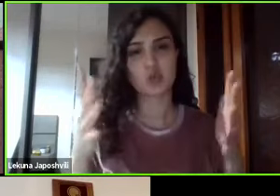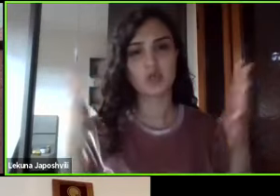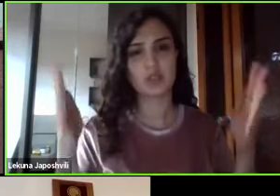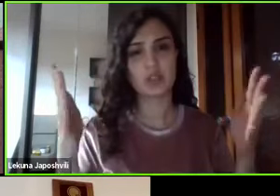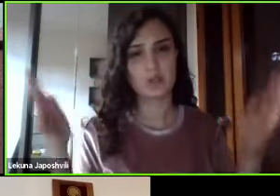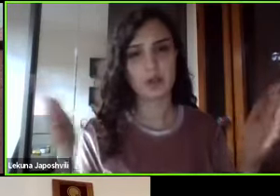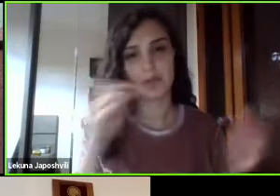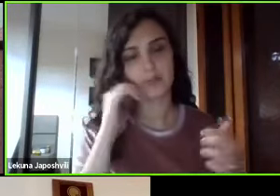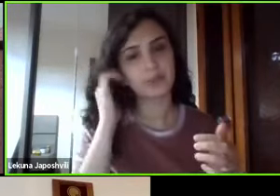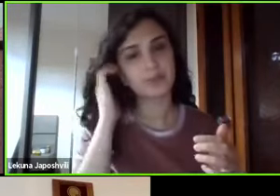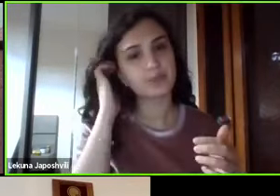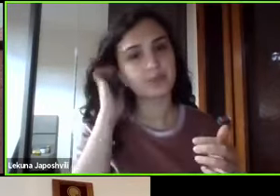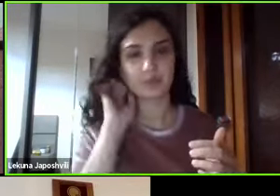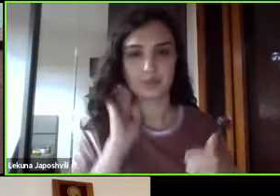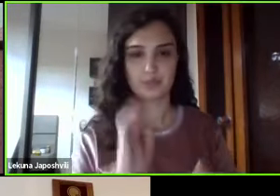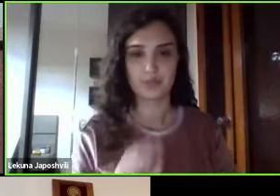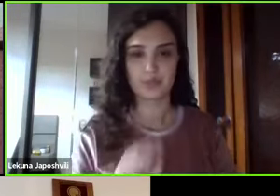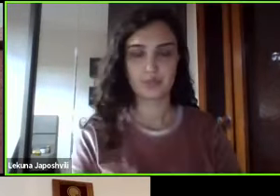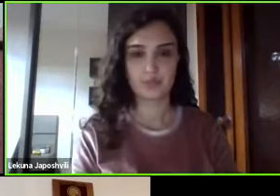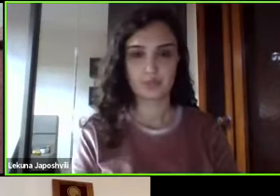ფართოვდება.